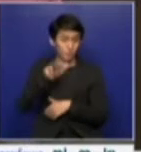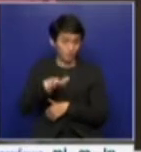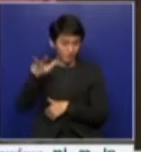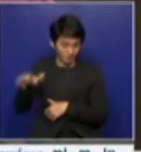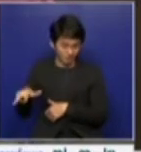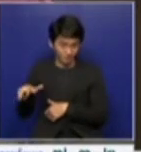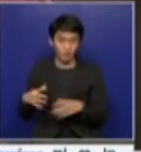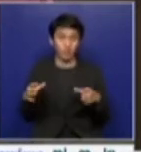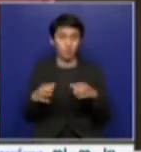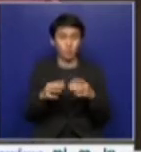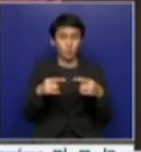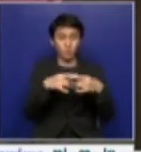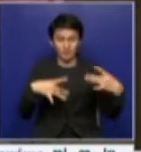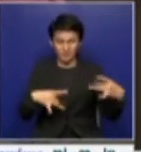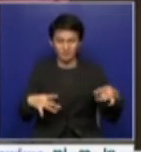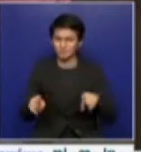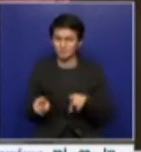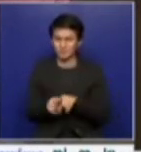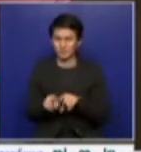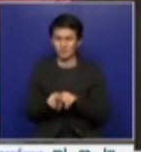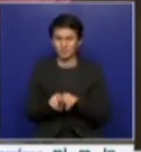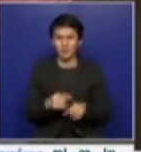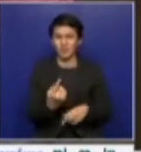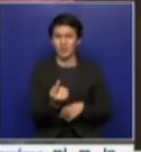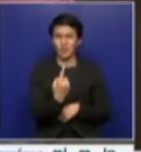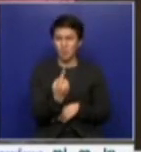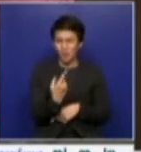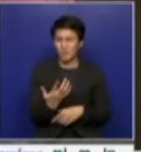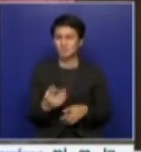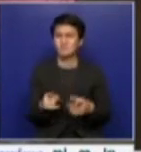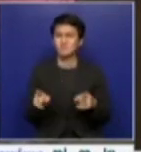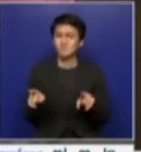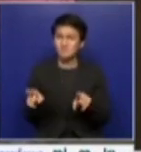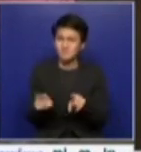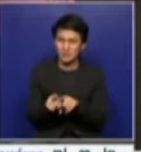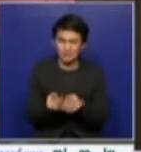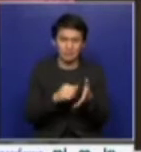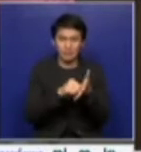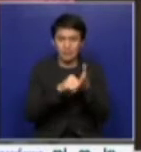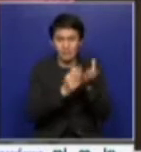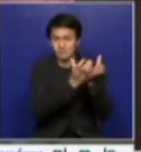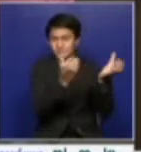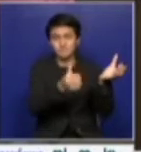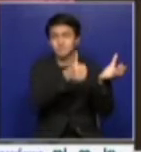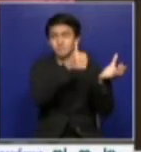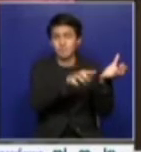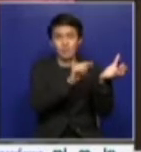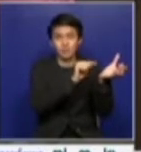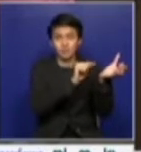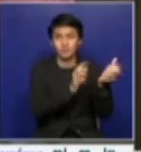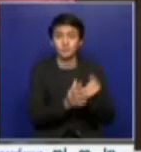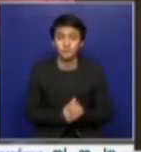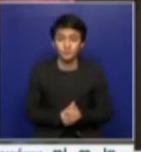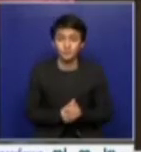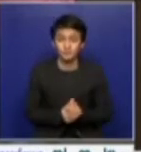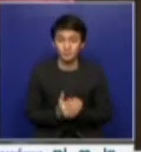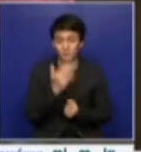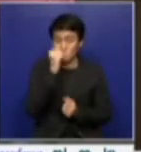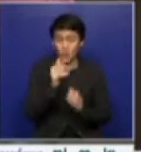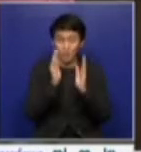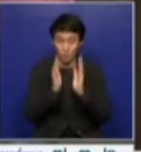รับนั้นก็คือการยอดเย้ยถากถางเรื่องต่างๆว่าไม่สามารถแก้ไขแล้วนูญฉบับที่ได้อีกทั้งผู้